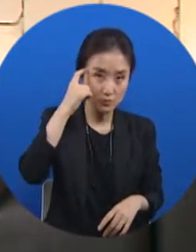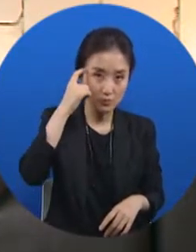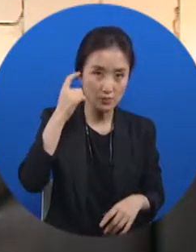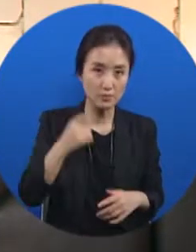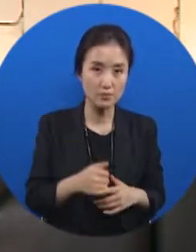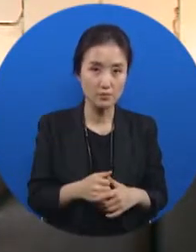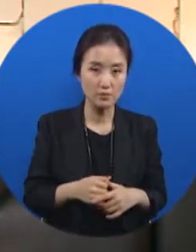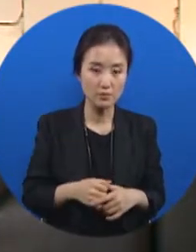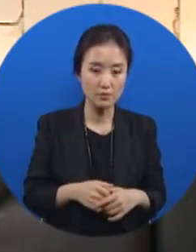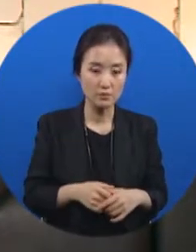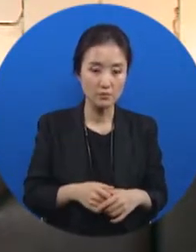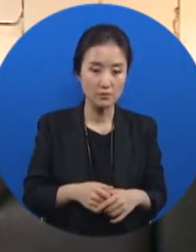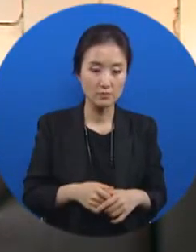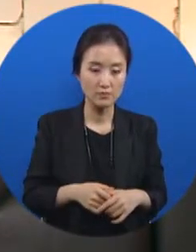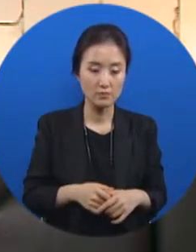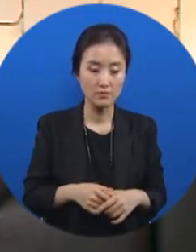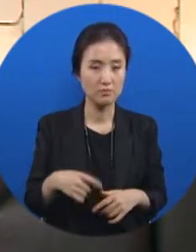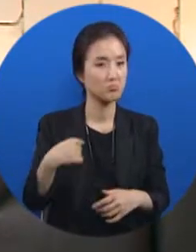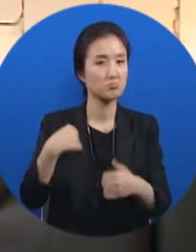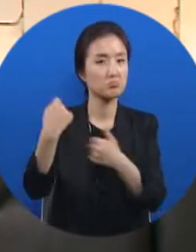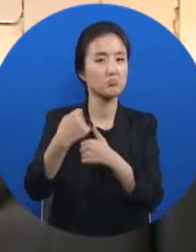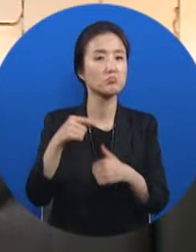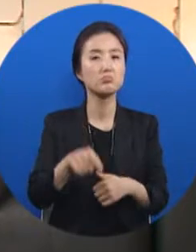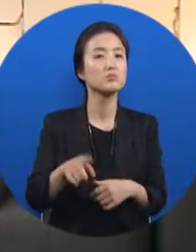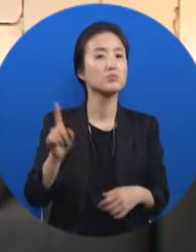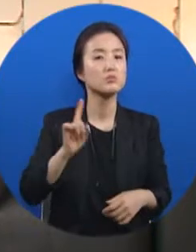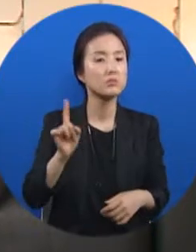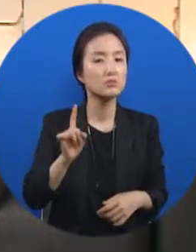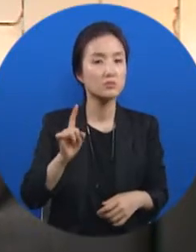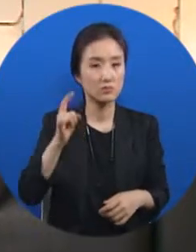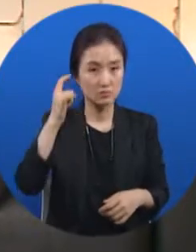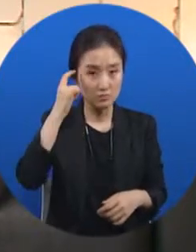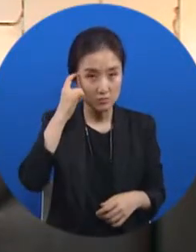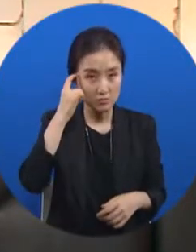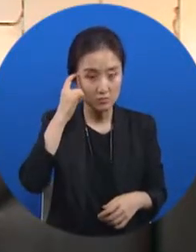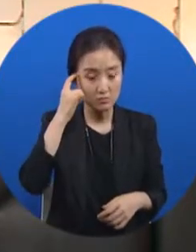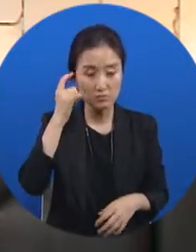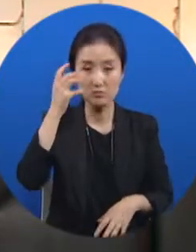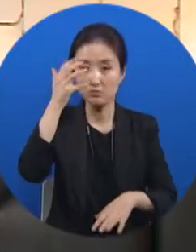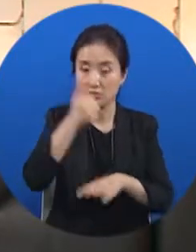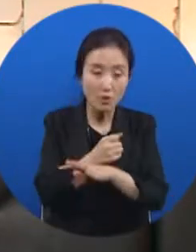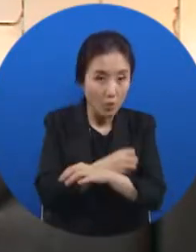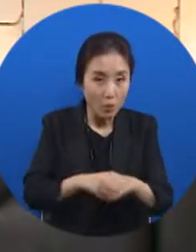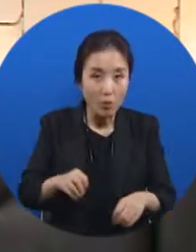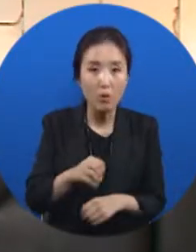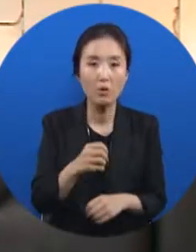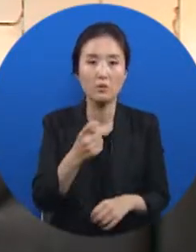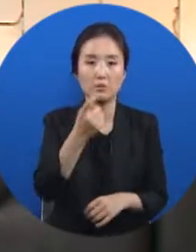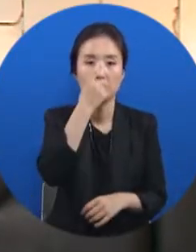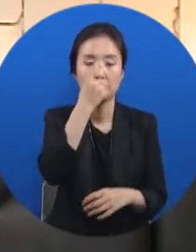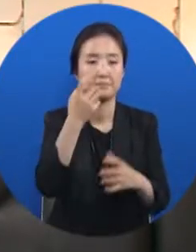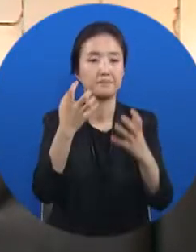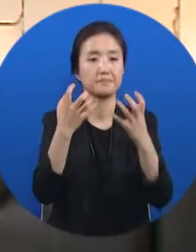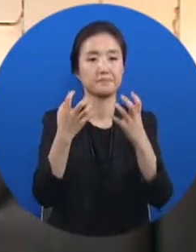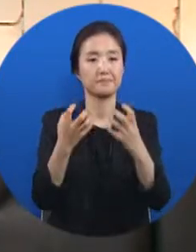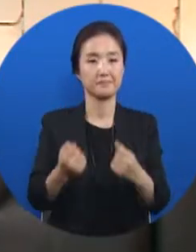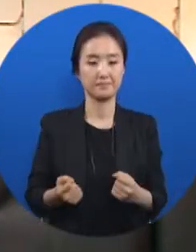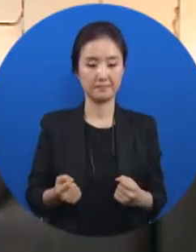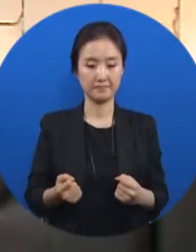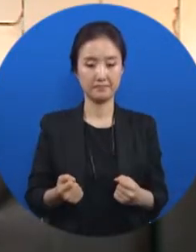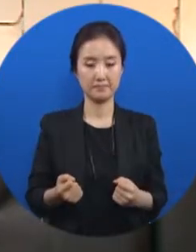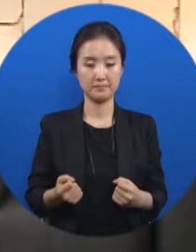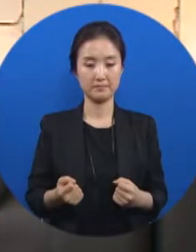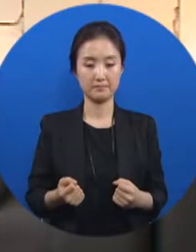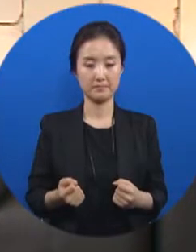저런 분이 나한테 뭘 가르쳐줄까? 라고 했던 그런 분들에게 배웠던 것들이 오히려 제